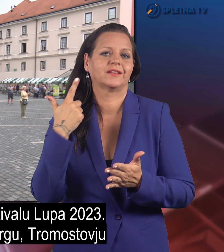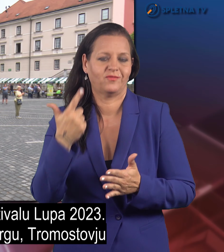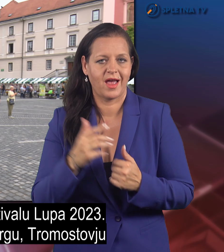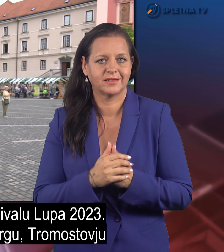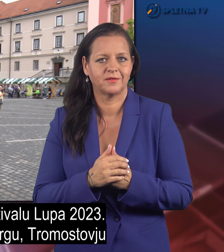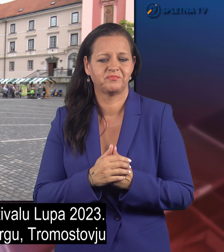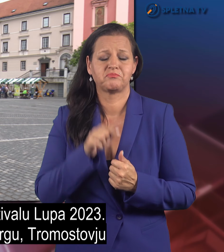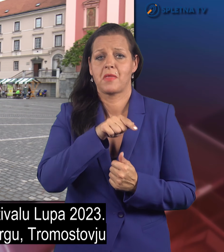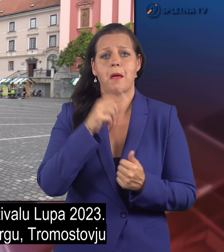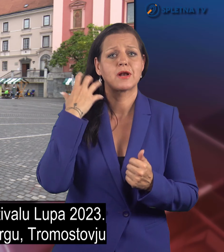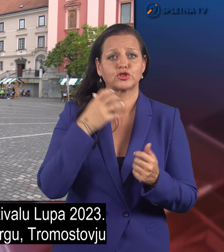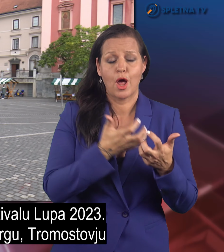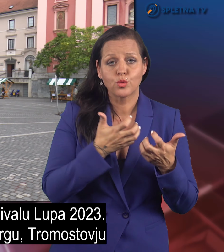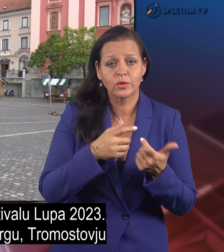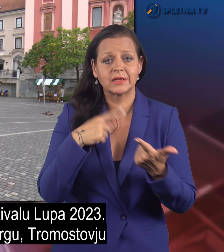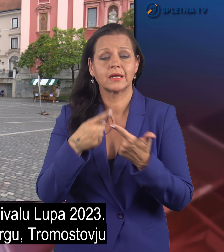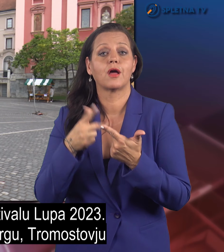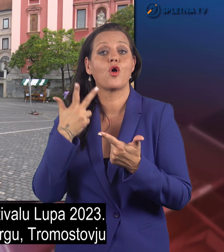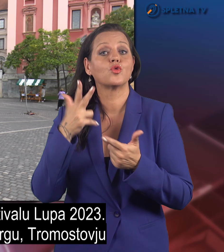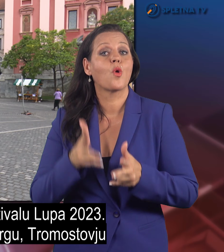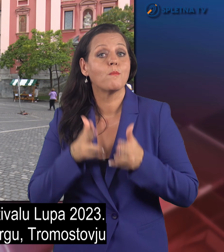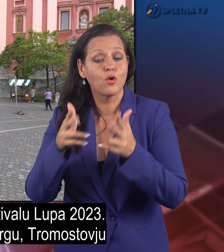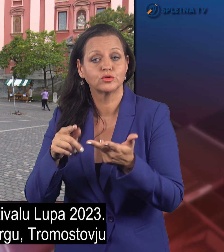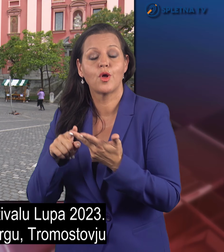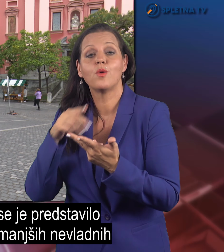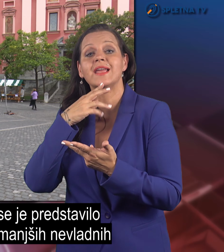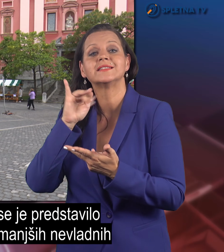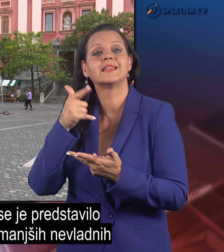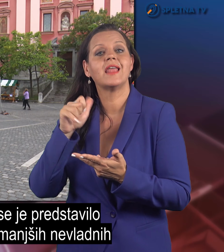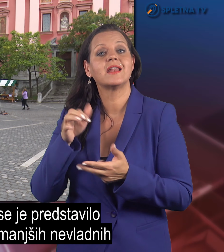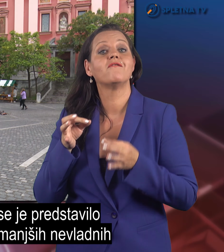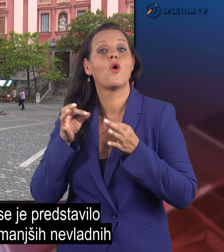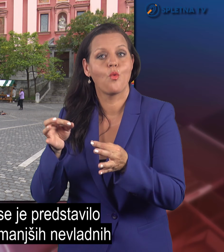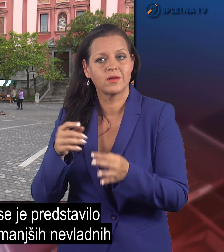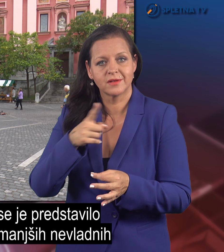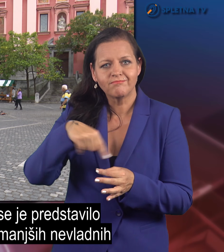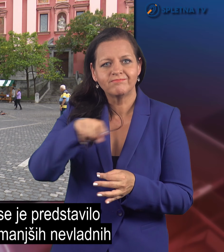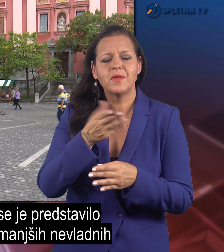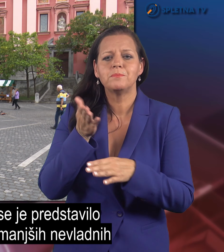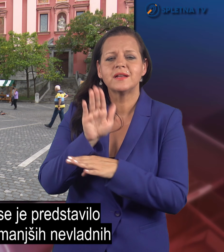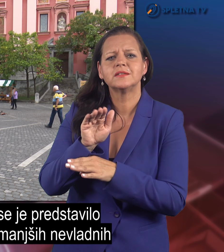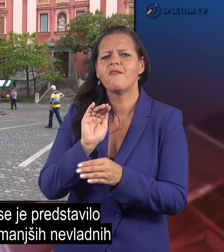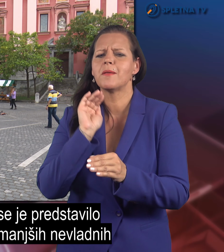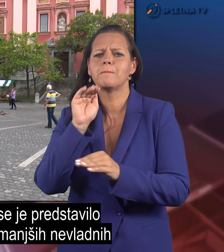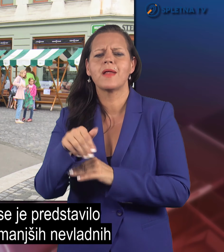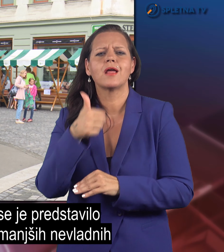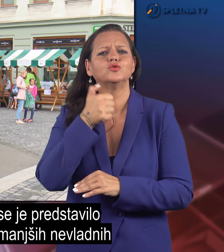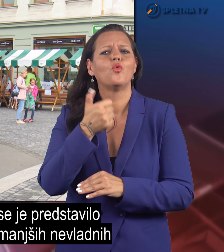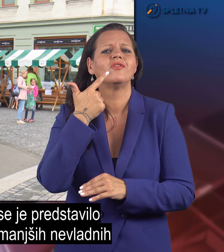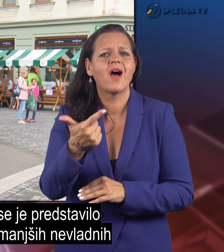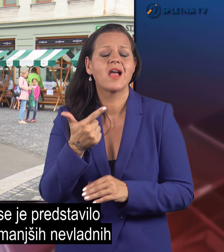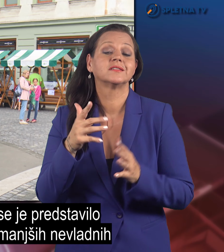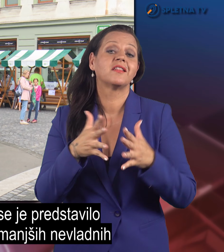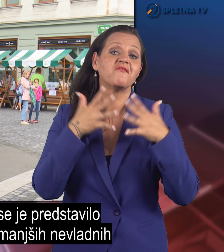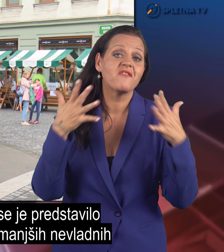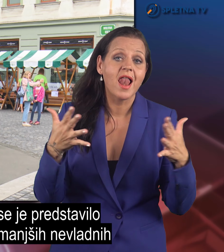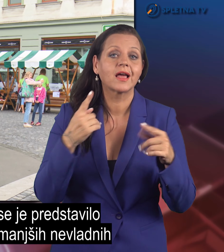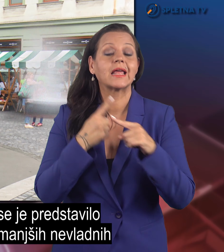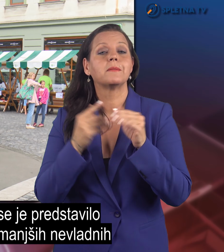Lupa 2023. Na Prešernovem trgu, Tromostovju in Stritarjevi ulici se je predstavilo